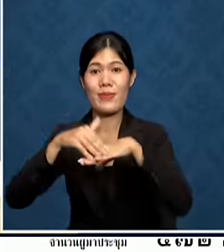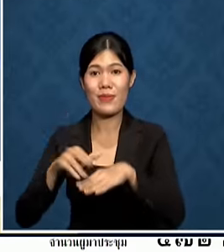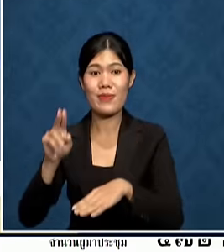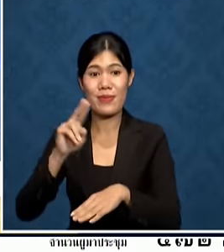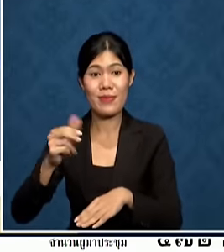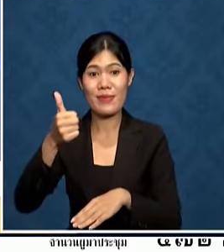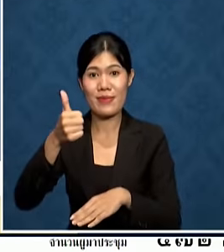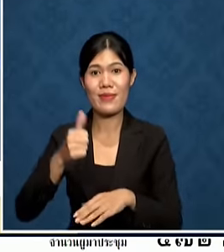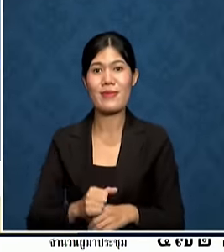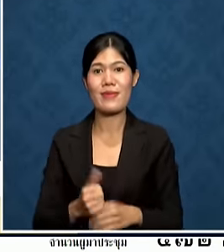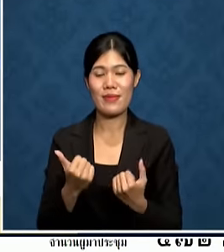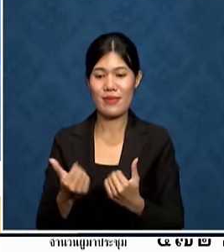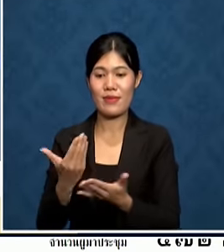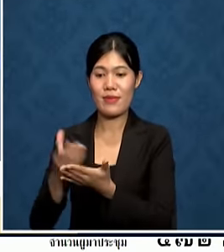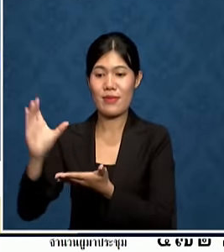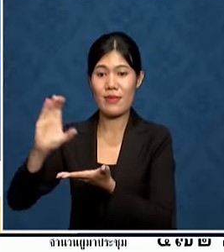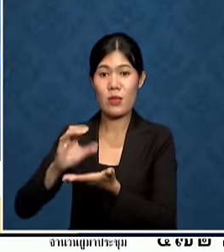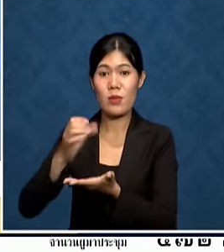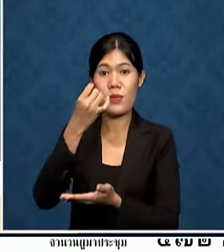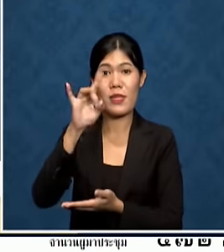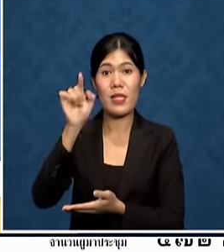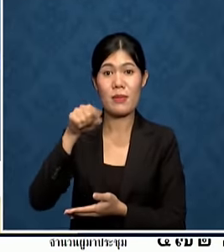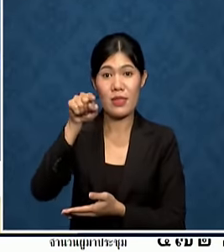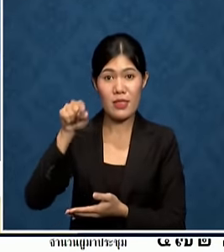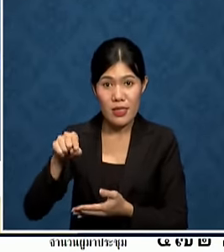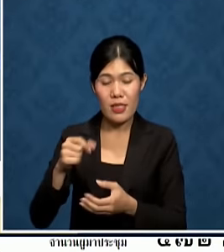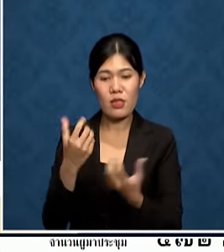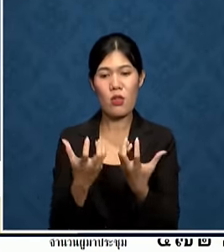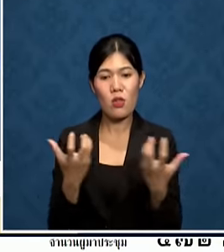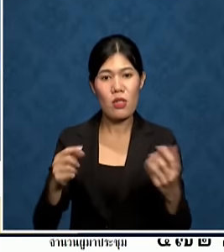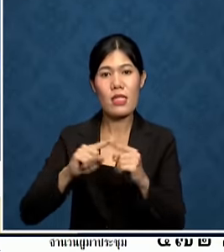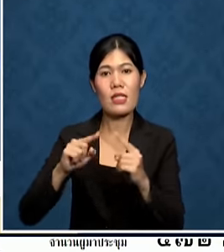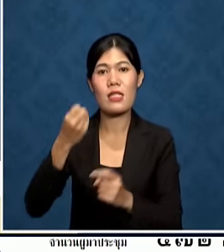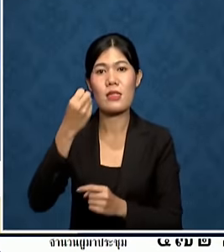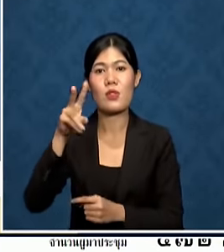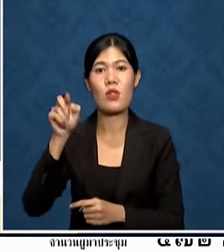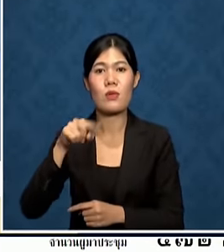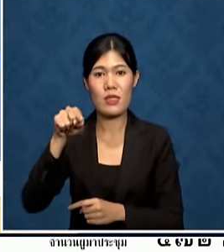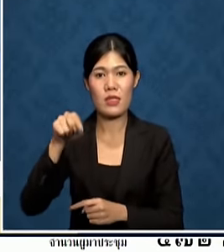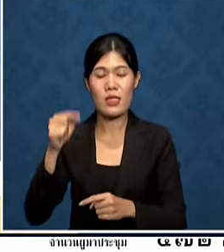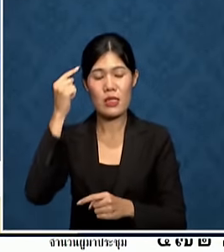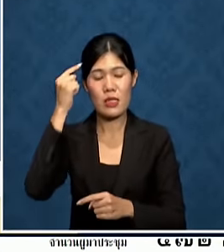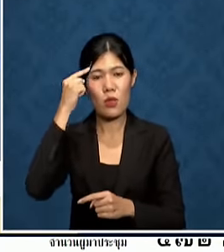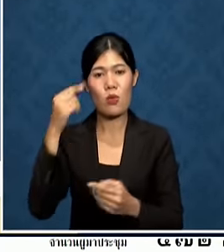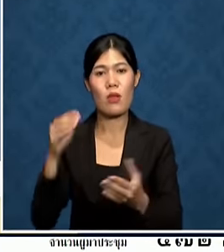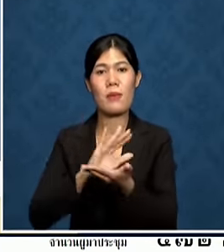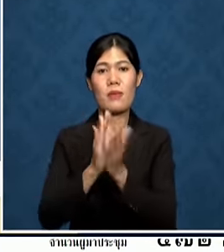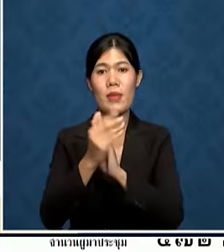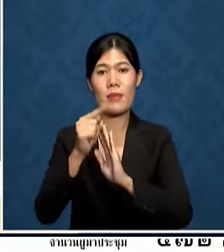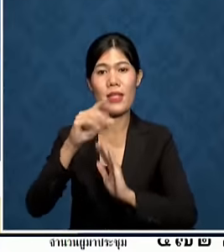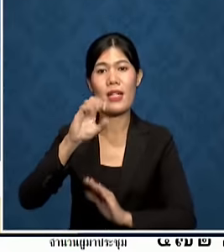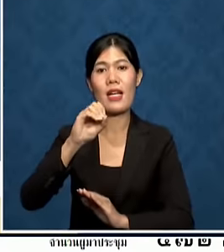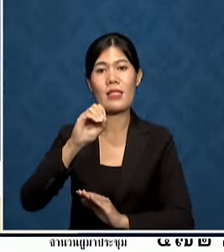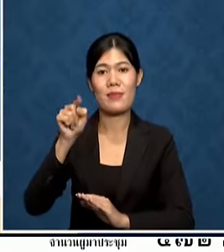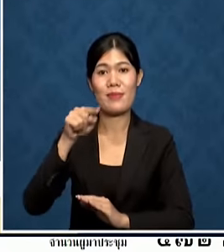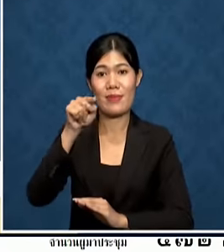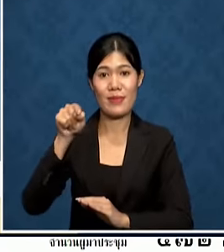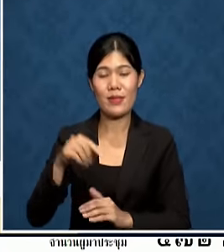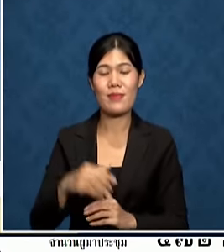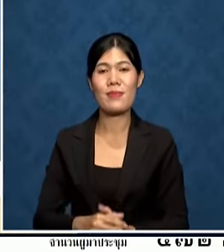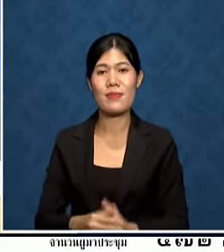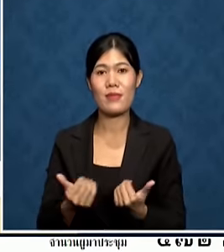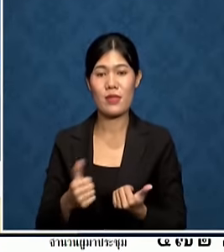สร้างพื้นฐาน 18%คูพัน 12%ควรปรับให้เป็นโครงสร้างพื้นฐาน50%ประเด็นสำคัญถัดมาครับครับ